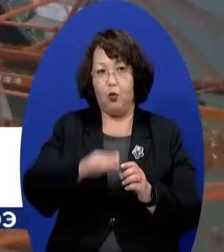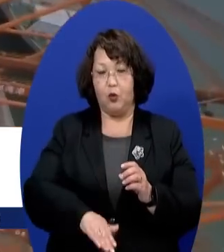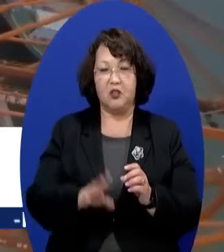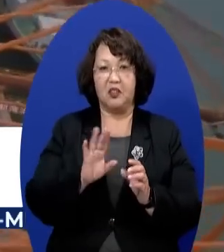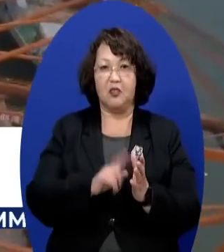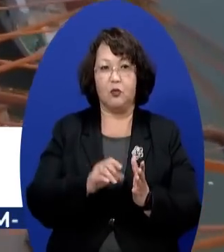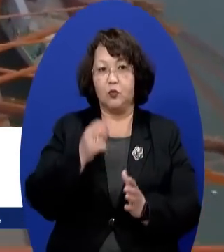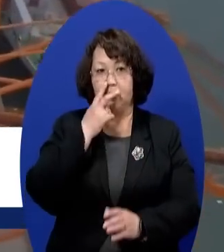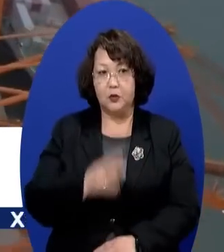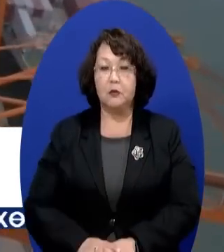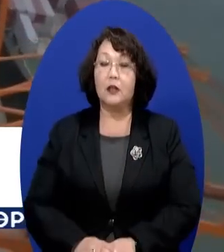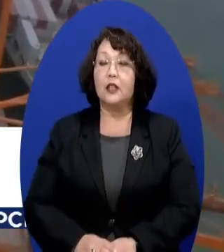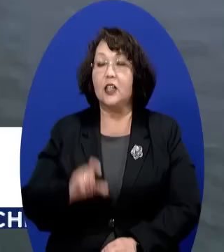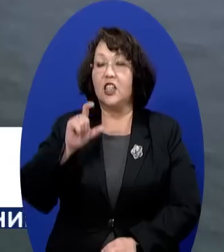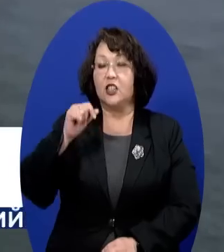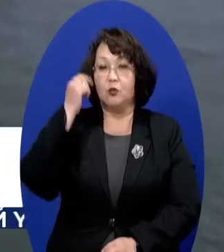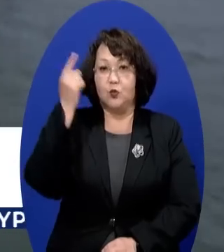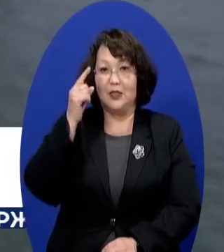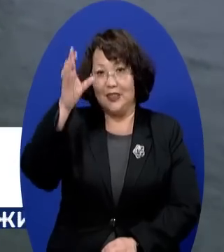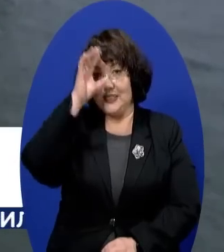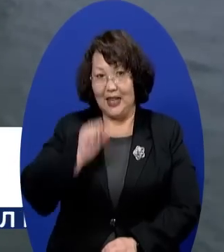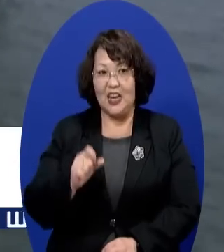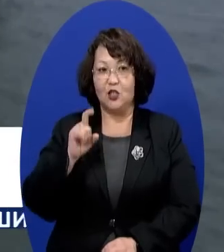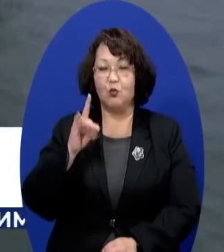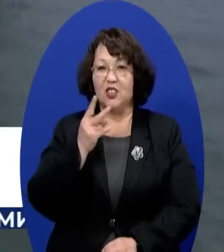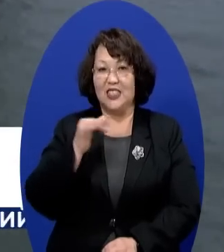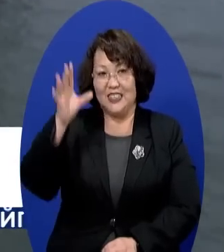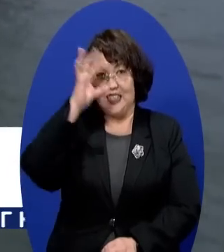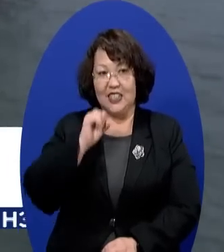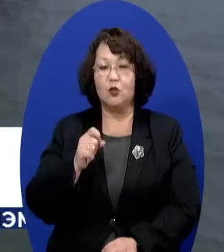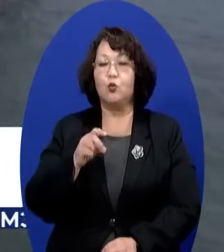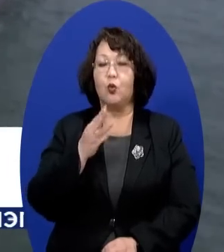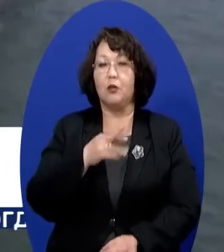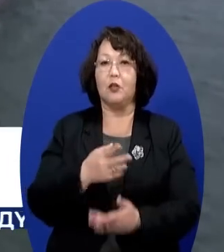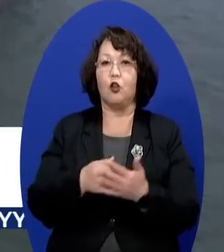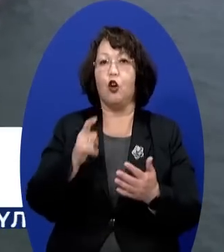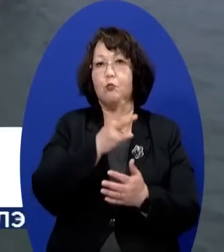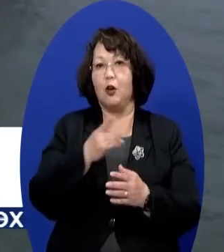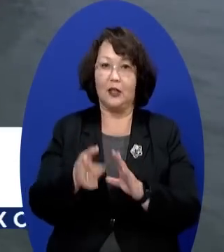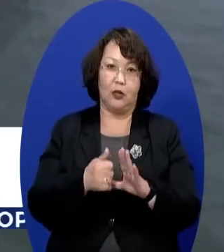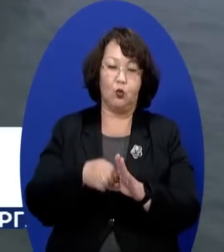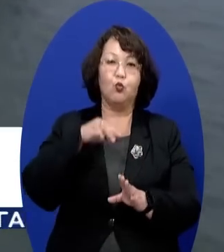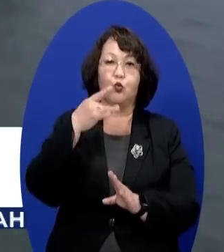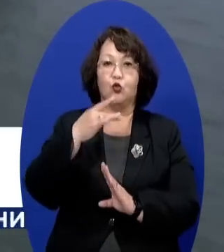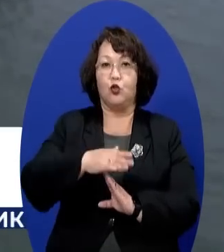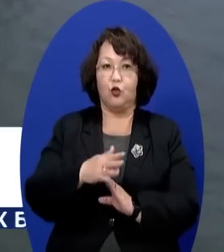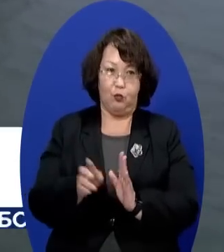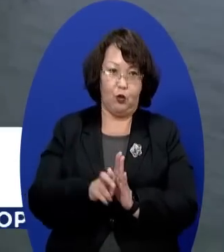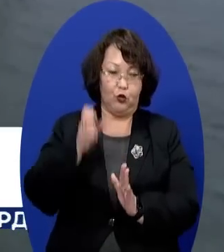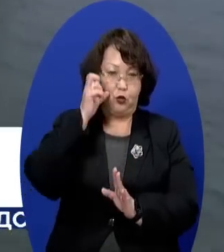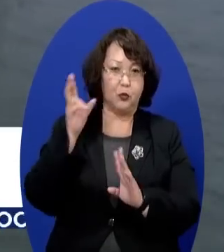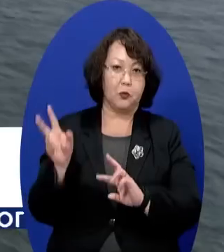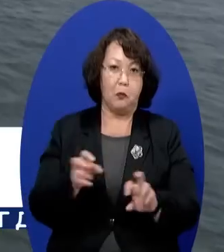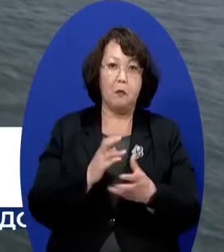эрчим хүчний сайд Дженнифер Гренхолм хийн үнийг бууруулах үүднээс энэ түүхээдээс татдаг холбооны татварыг түр зогсоох боломжийг ерөнхийлөгч судалж байгаа